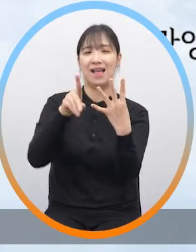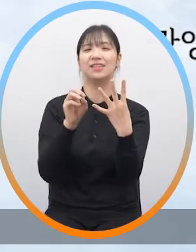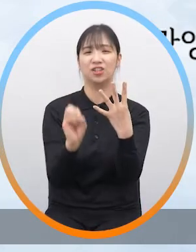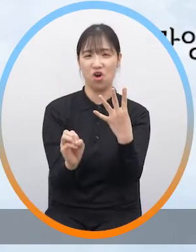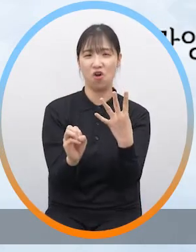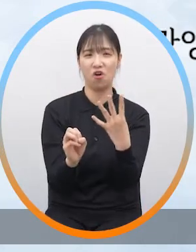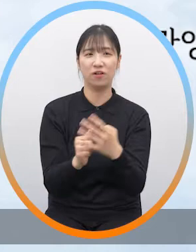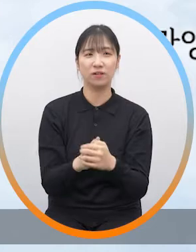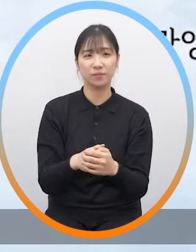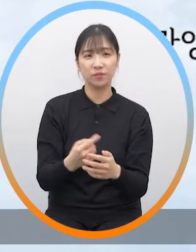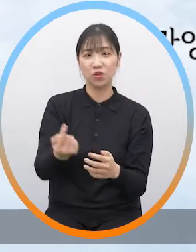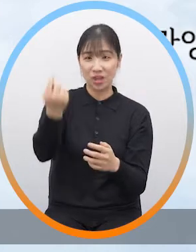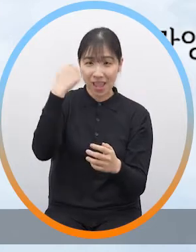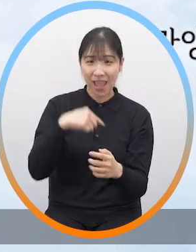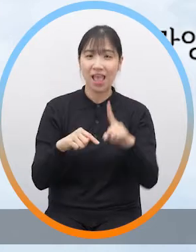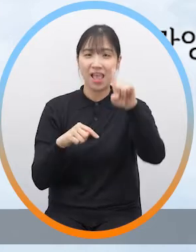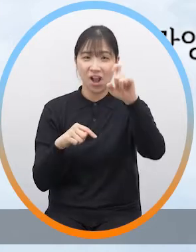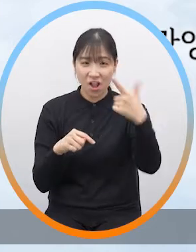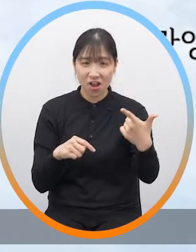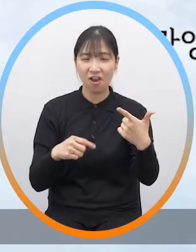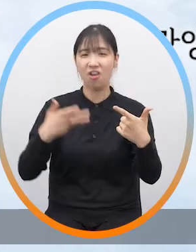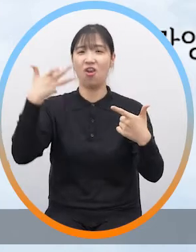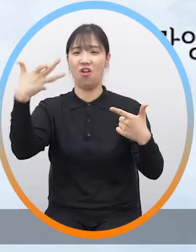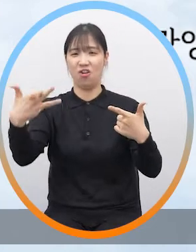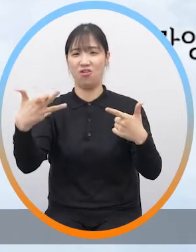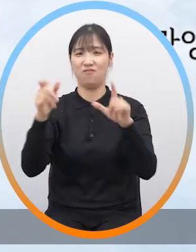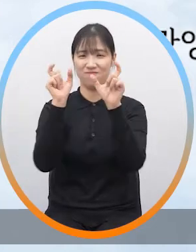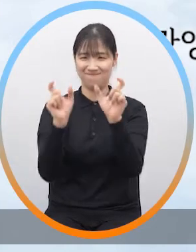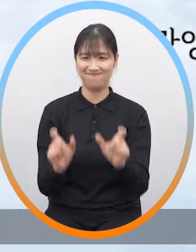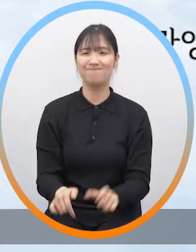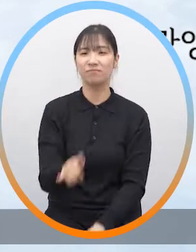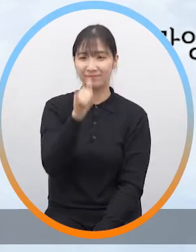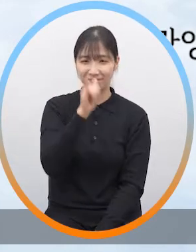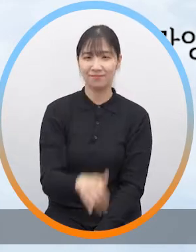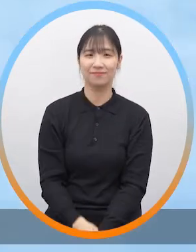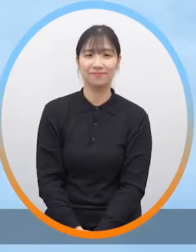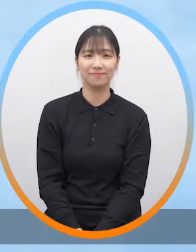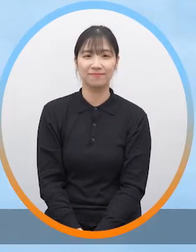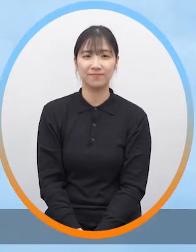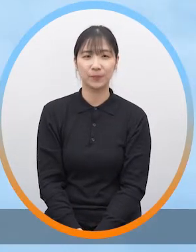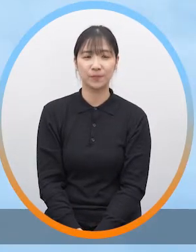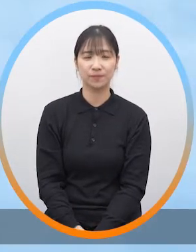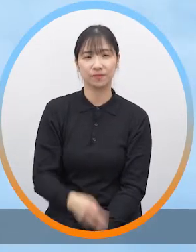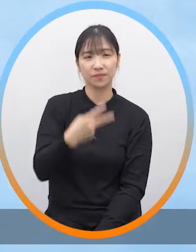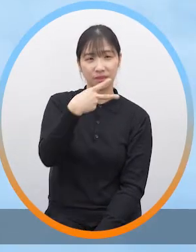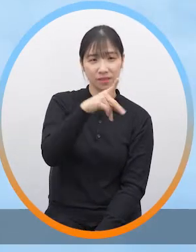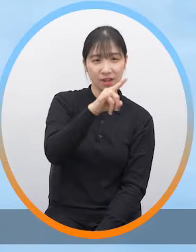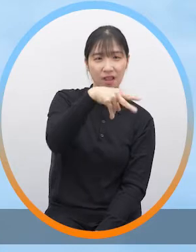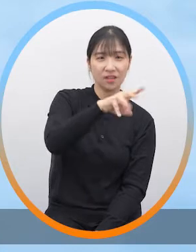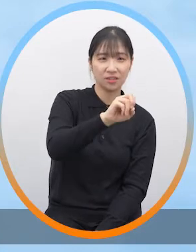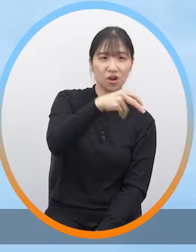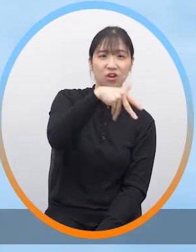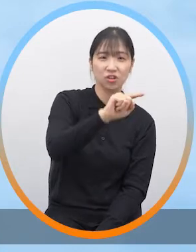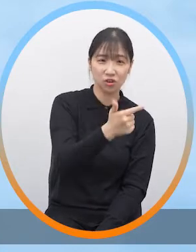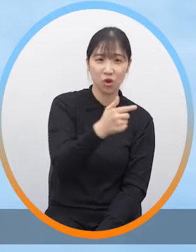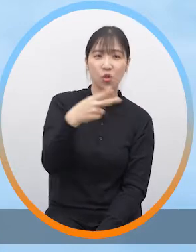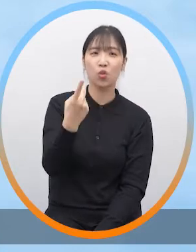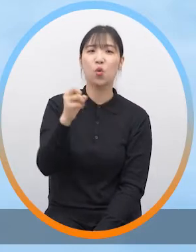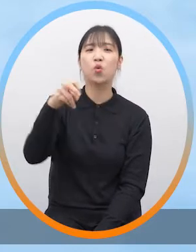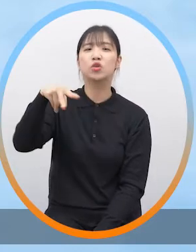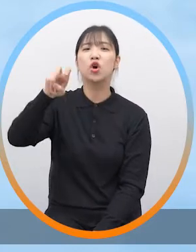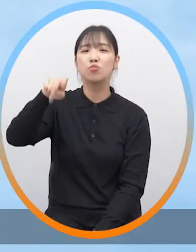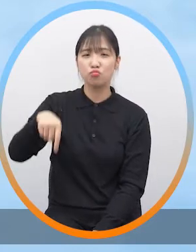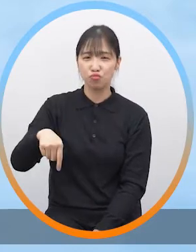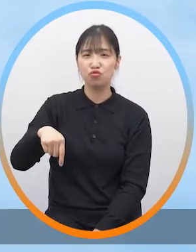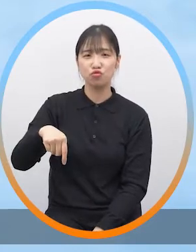사성의 위패고요. 그 뒤로 16분, 18분 이렇게 뒤에 붙어 있습니다. 대성전과 동서무의 위계는